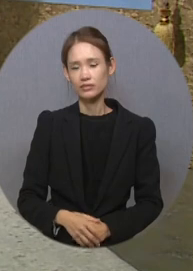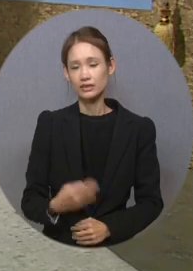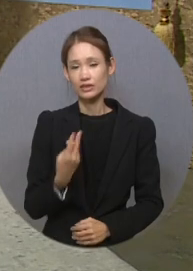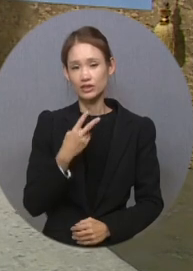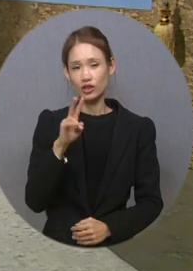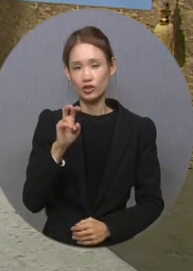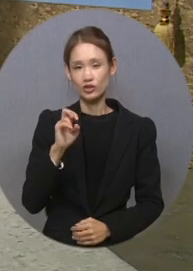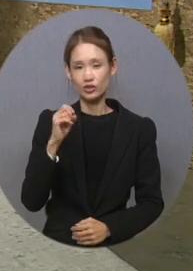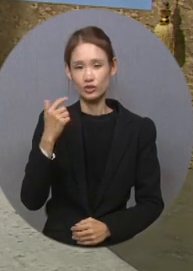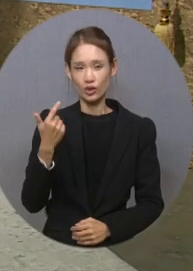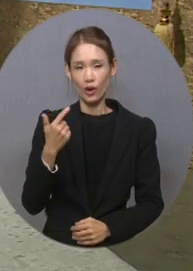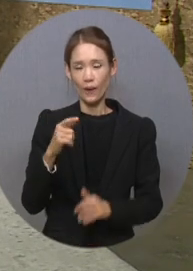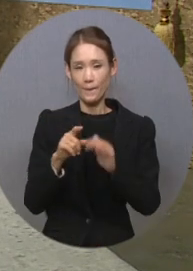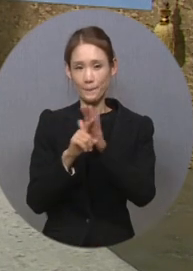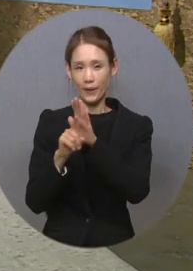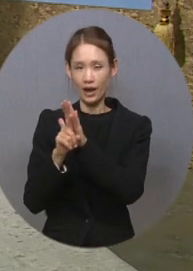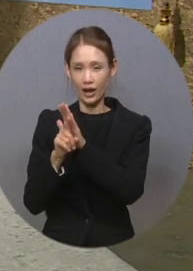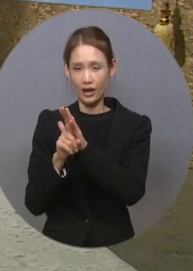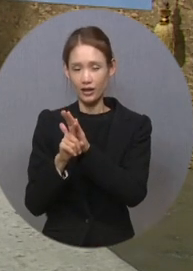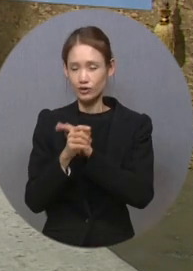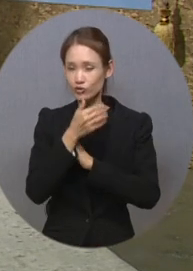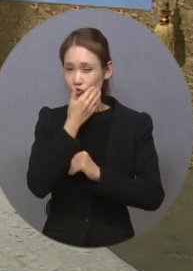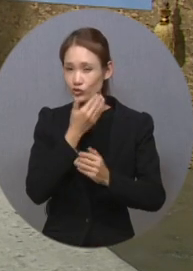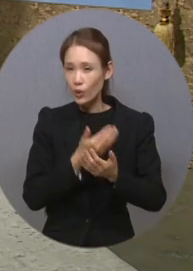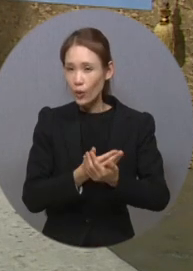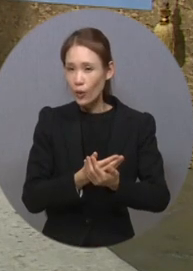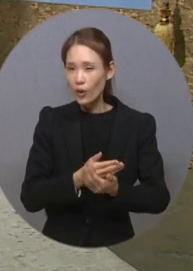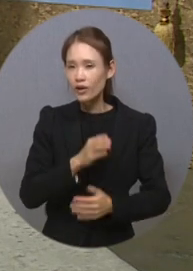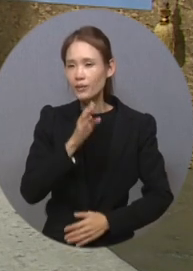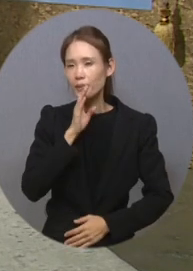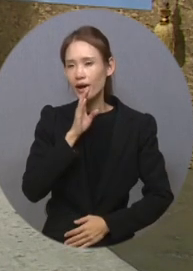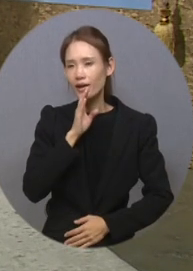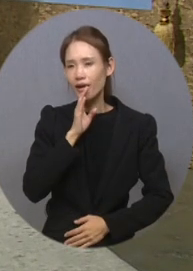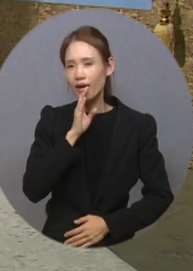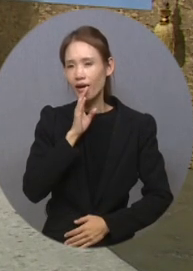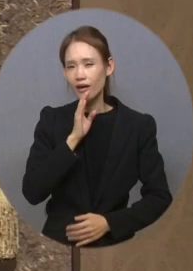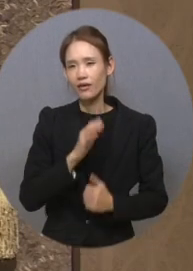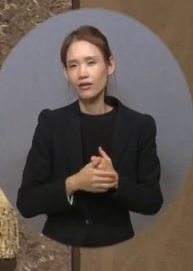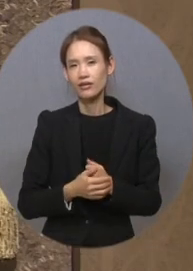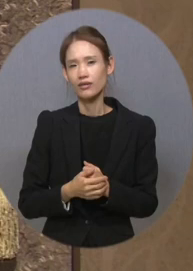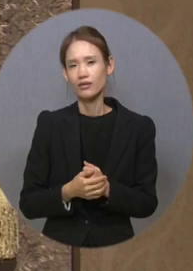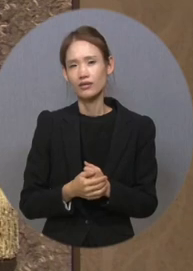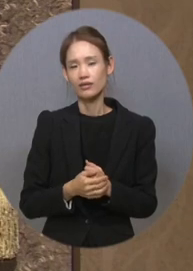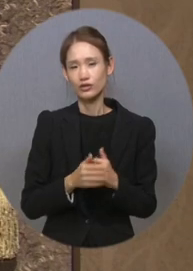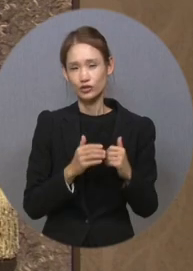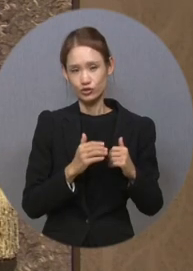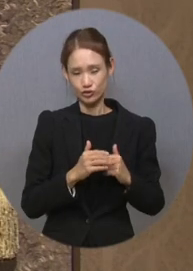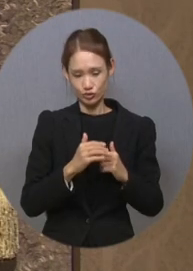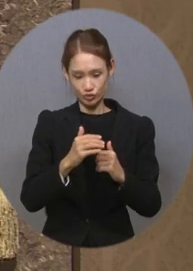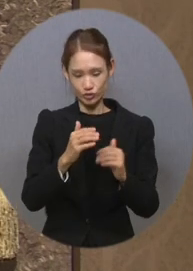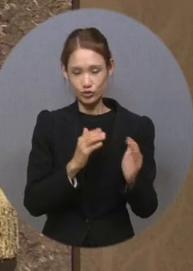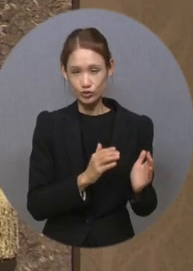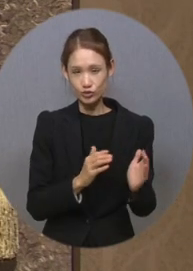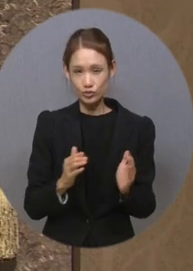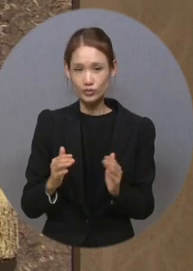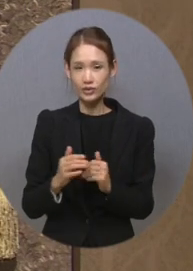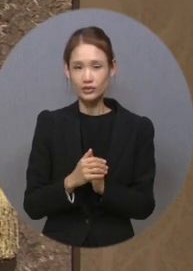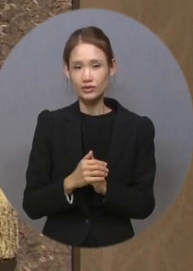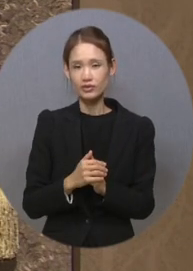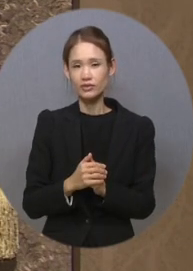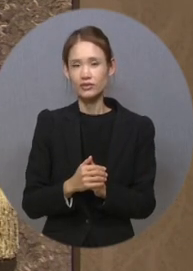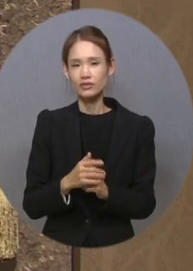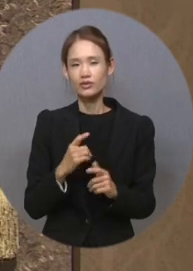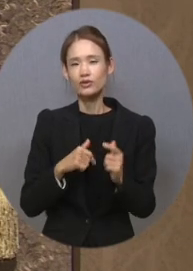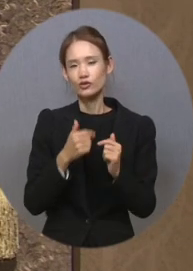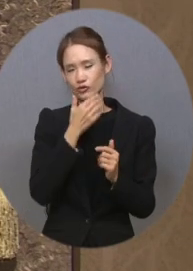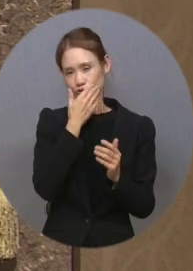우리가 26년에 박람회를 하는 것도 매우 중요하지만 네. 그 준비하는 과정도 못지않게